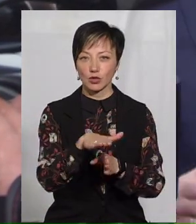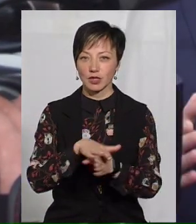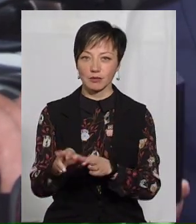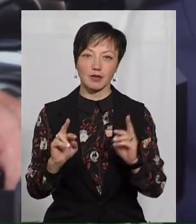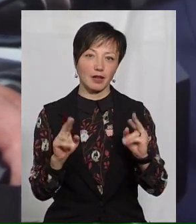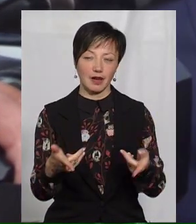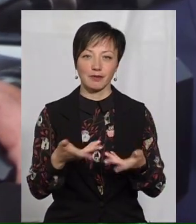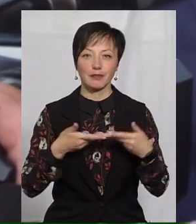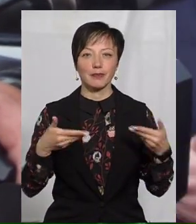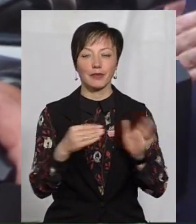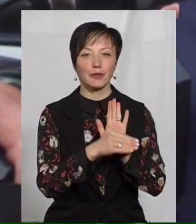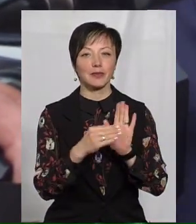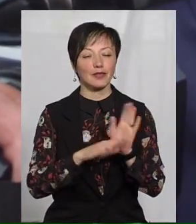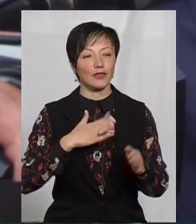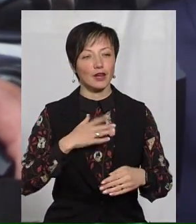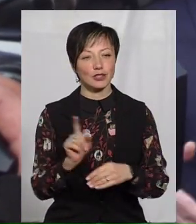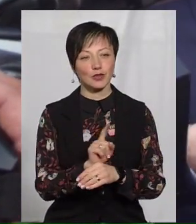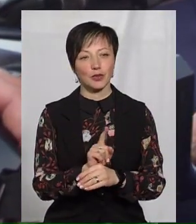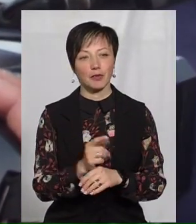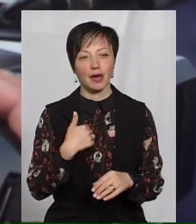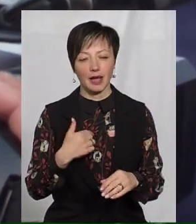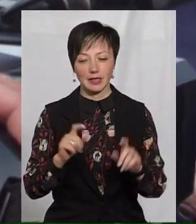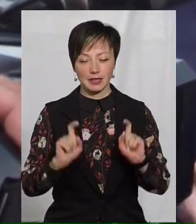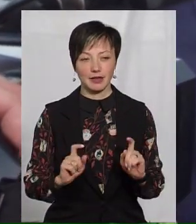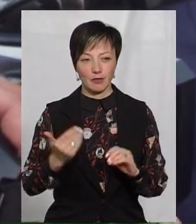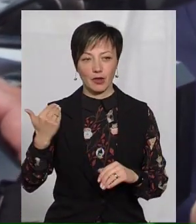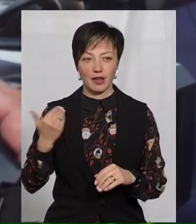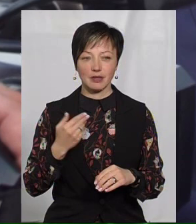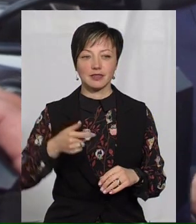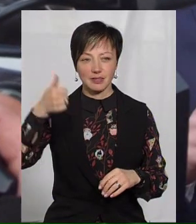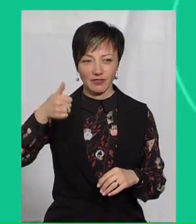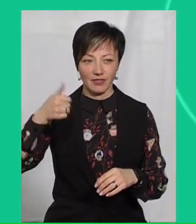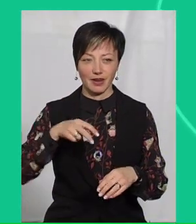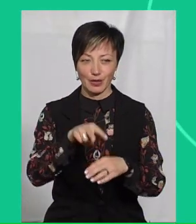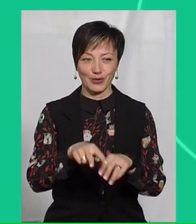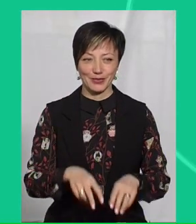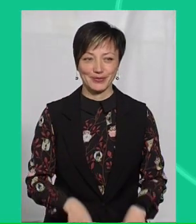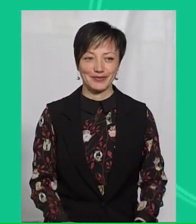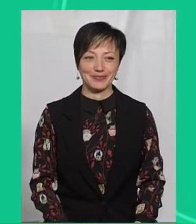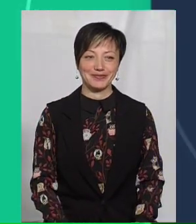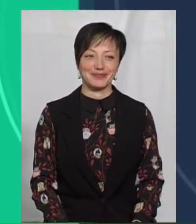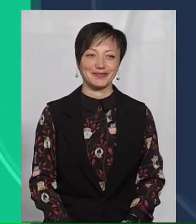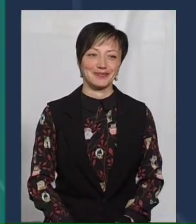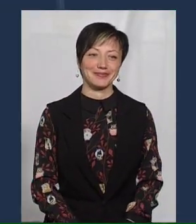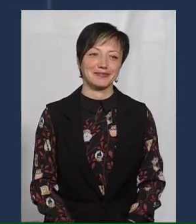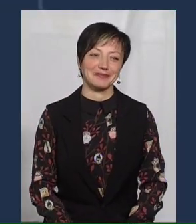як прописано в наших нормах. Я сидів подалі, контролював. Зверху. Да.